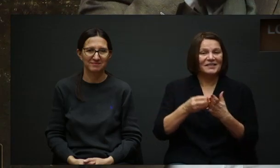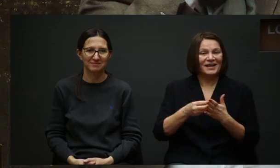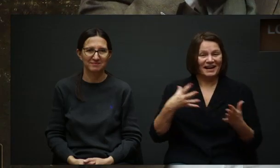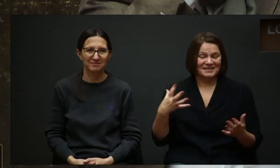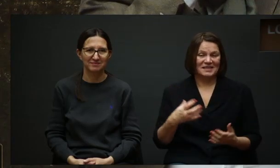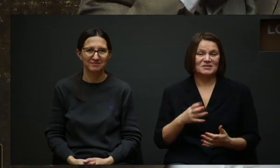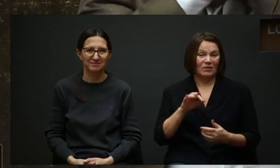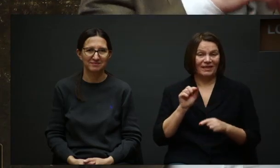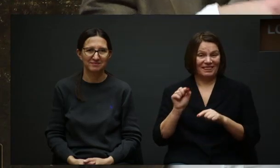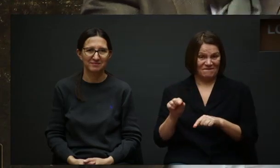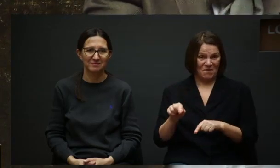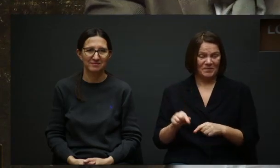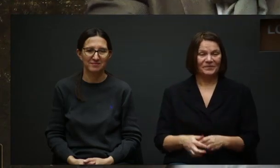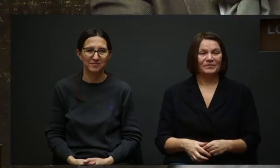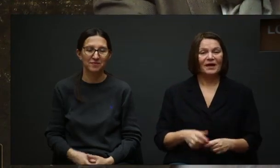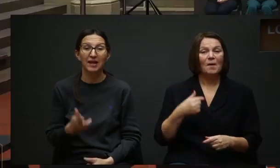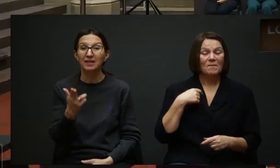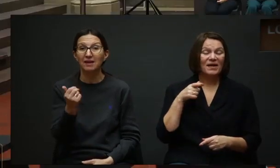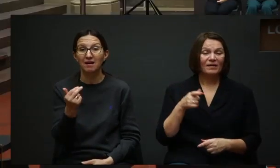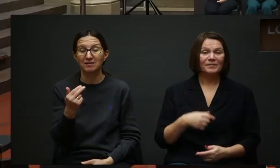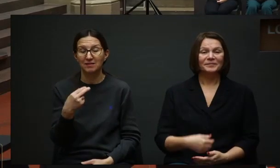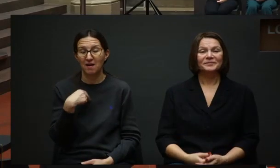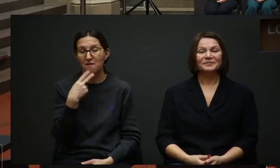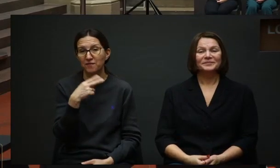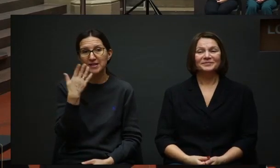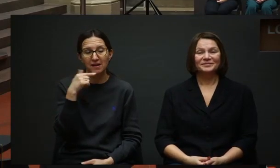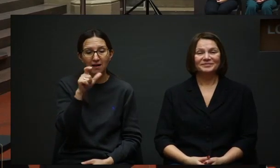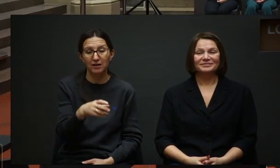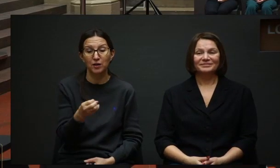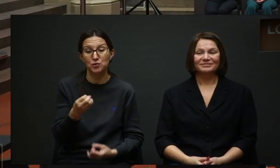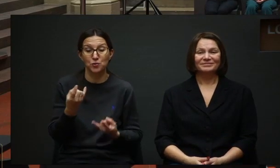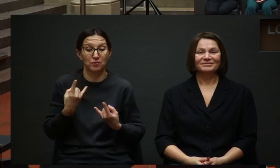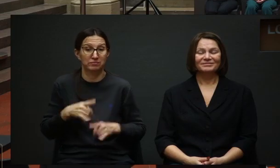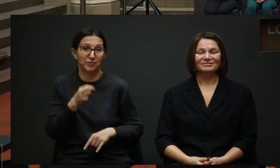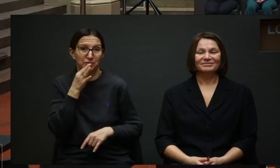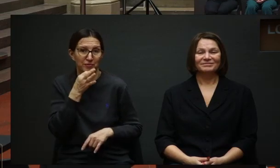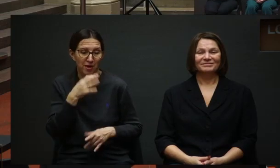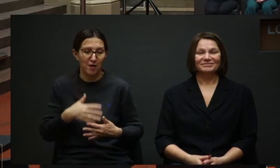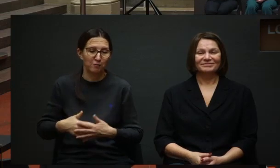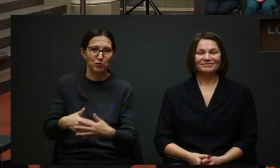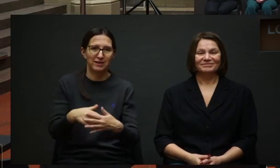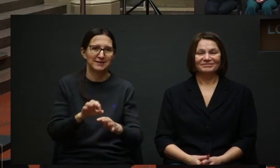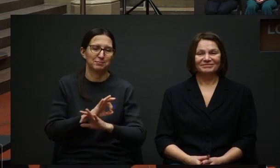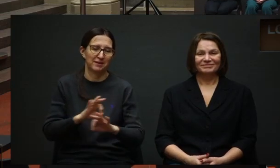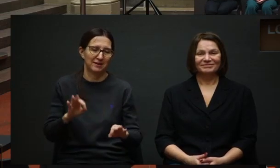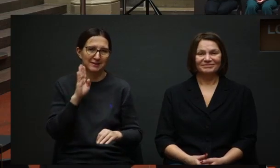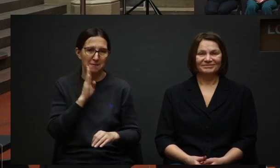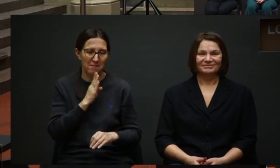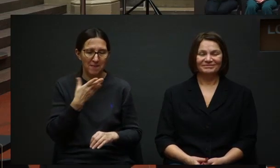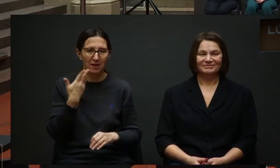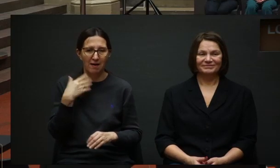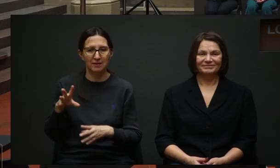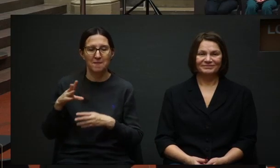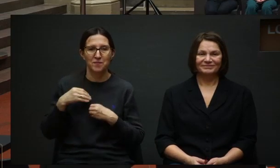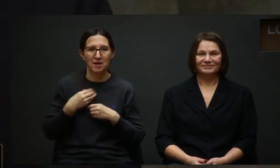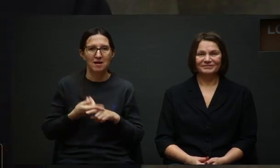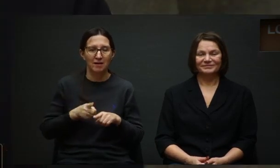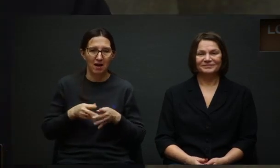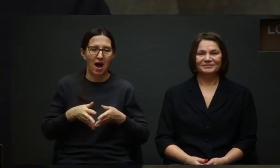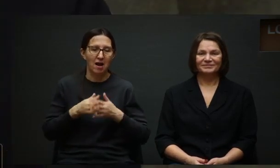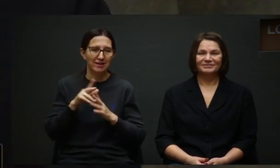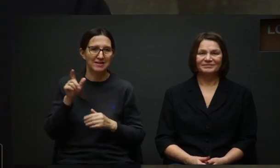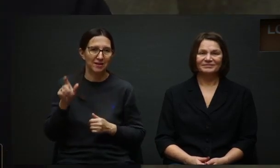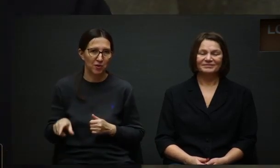него. Мы его видели, когда он еще не появился в животе его прекрасной мамы, когда мы работали с ней как